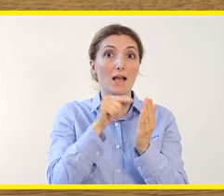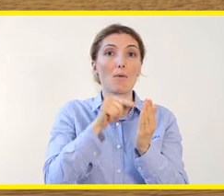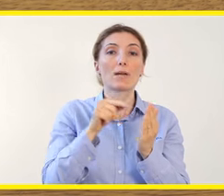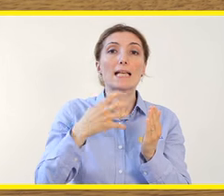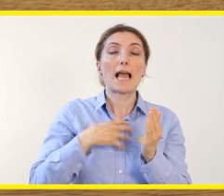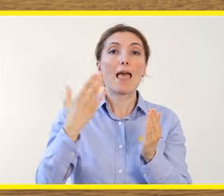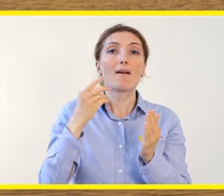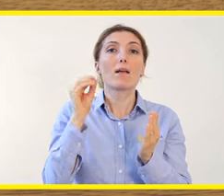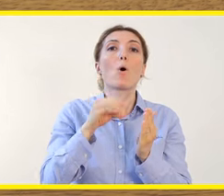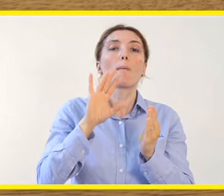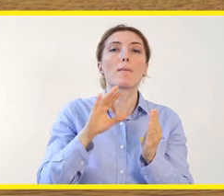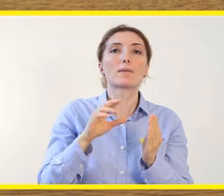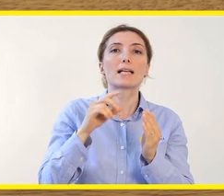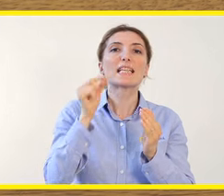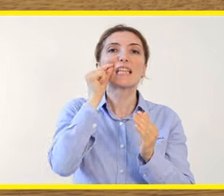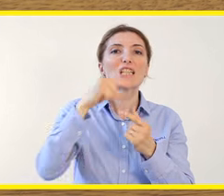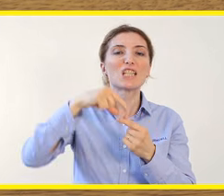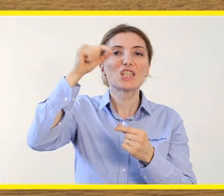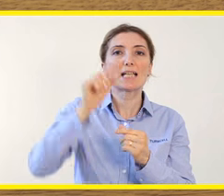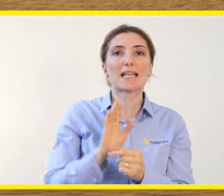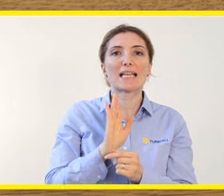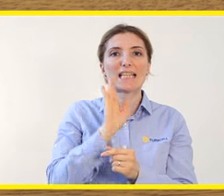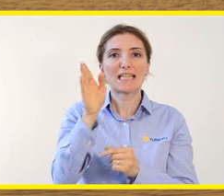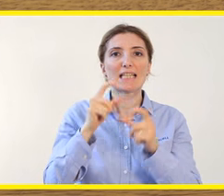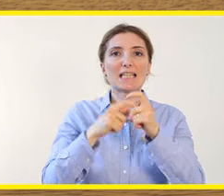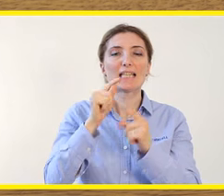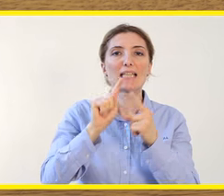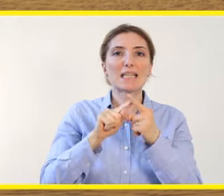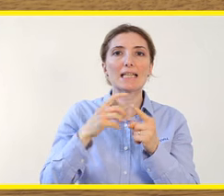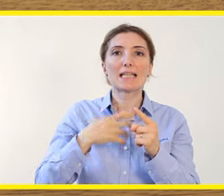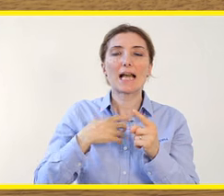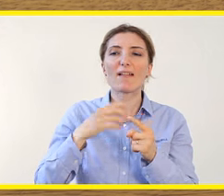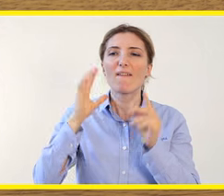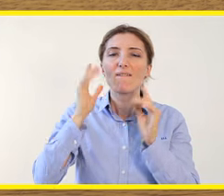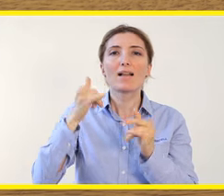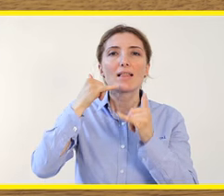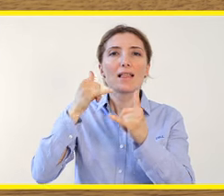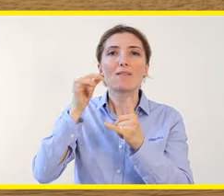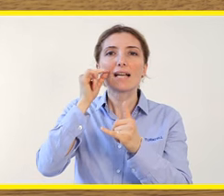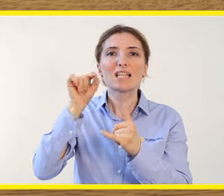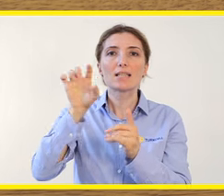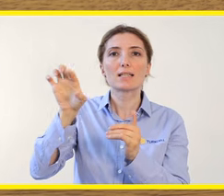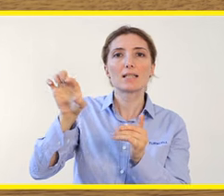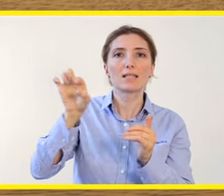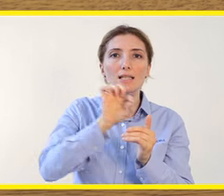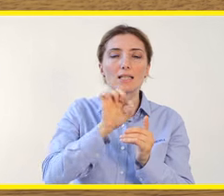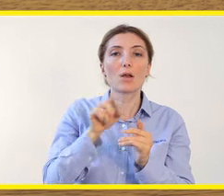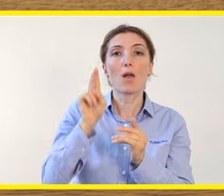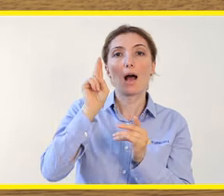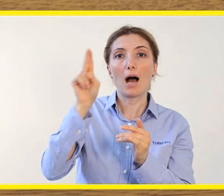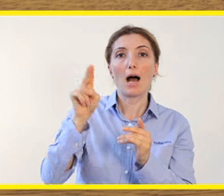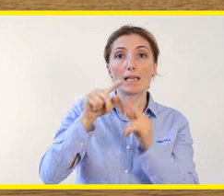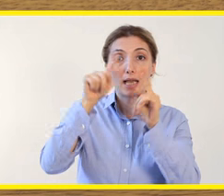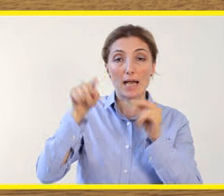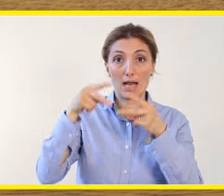git butonuna tıklayın ve rehberde bulunan kontaklarınızdan en çok görüştüklerinizi seçin. Seçtiğiniz kişiye ait